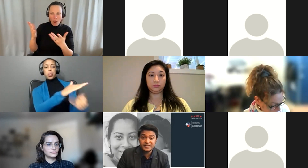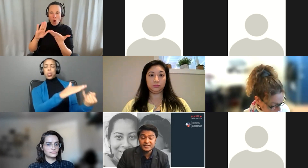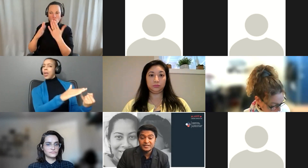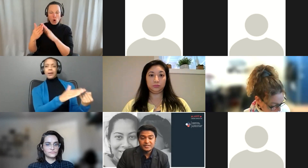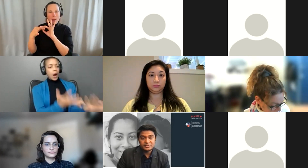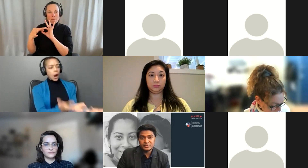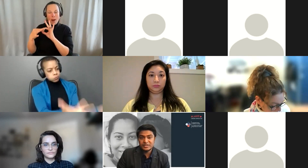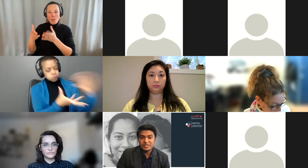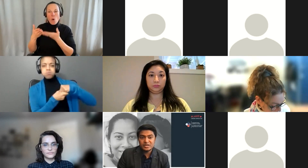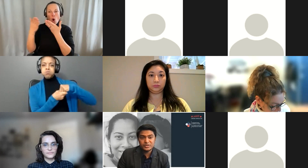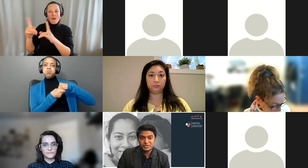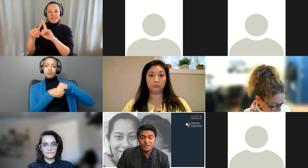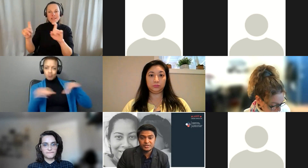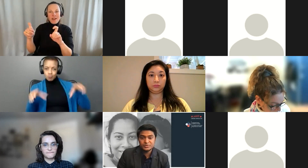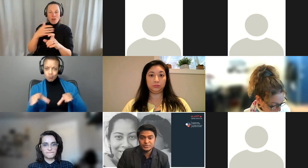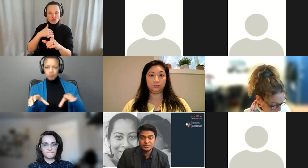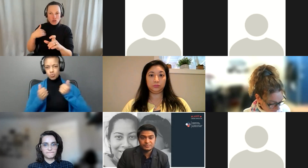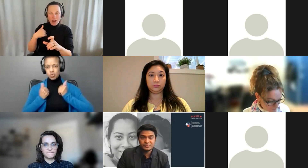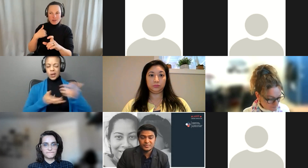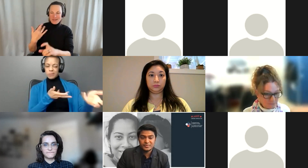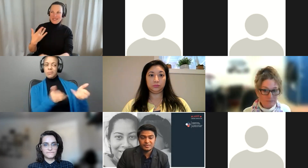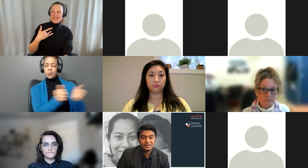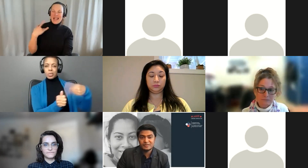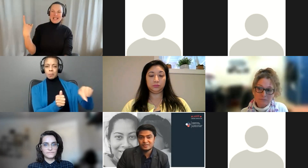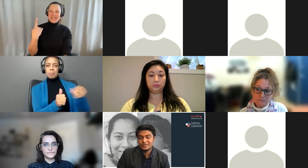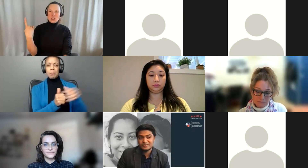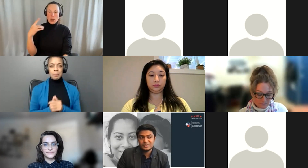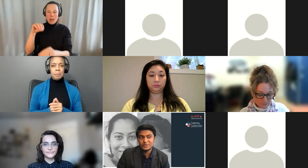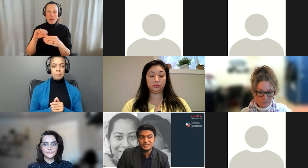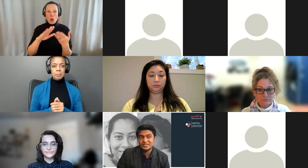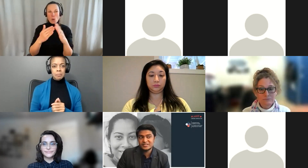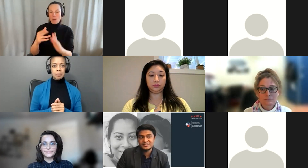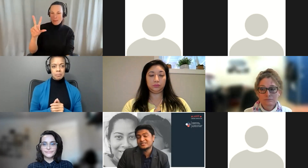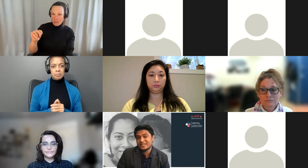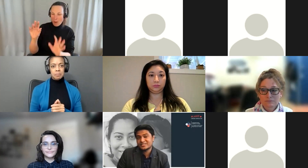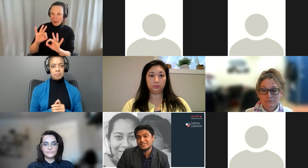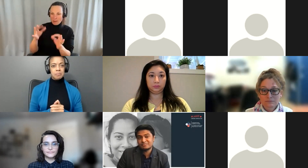isolés au sein de la société. Donc, c'est ça que nous essayons de faire.